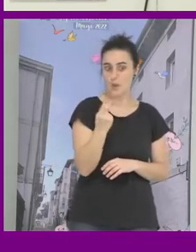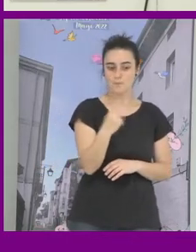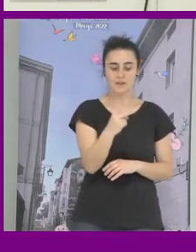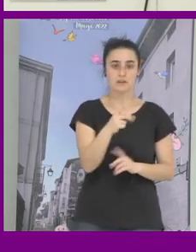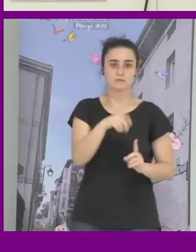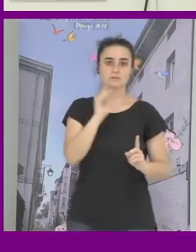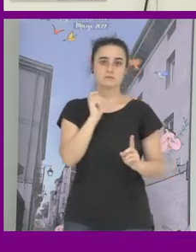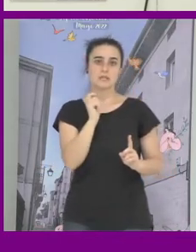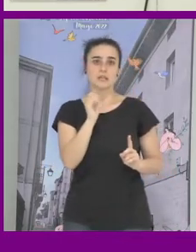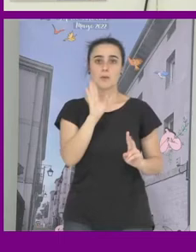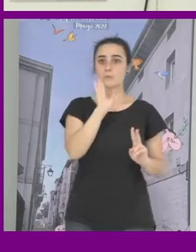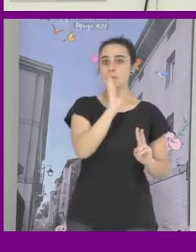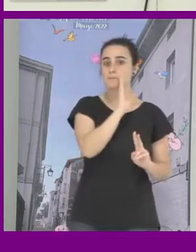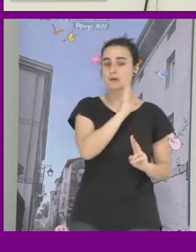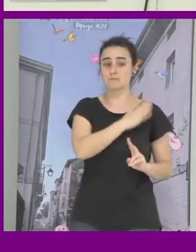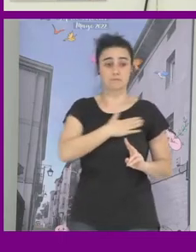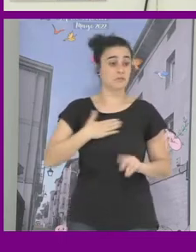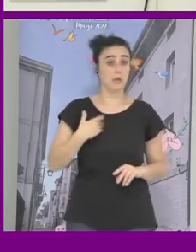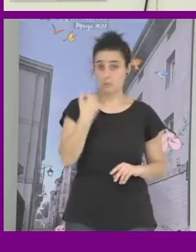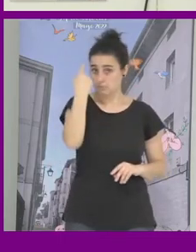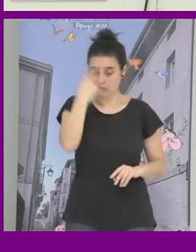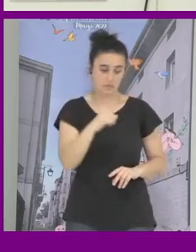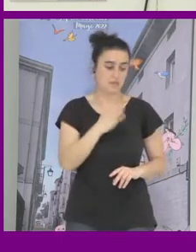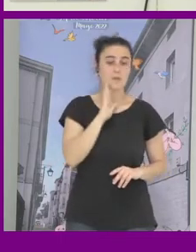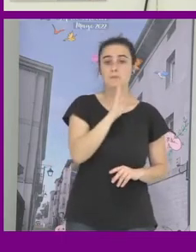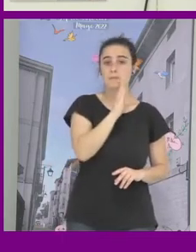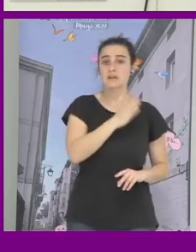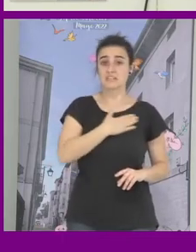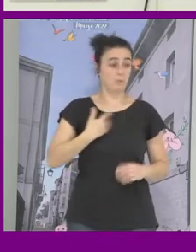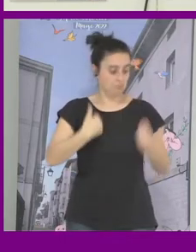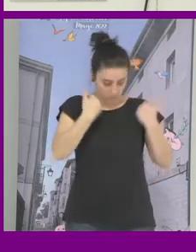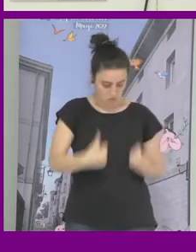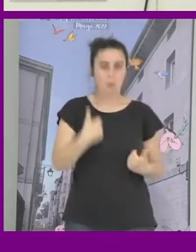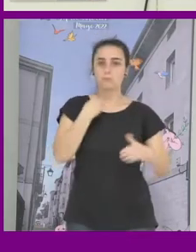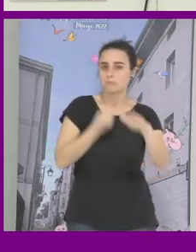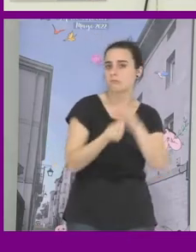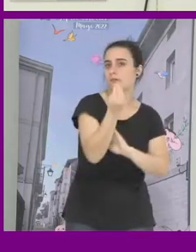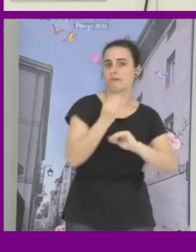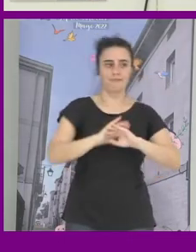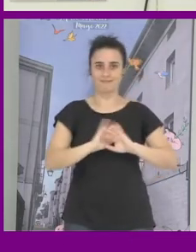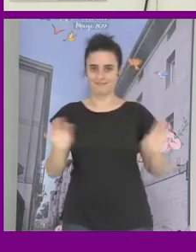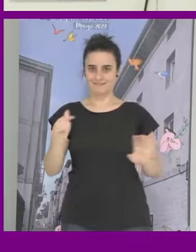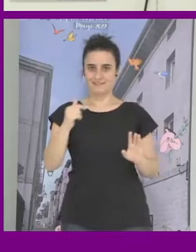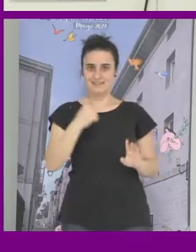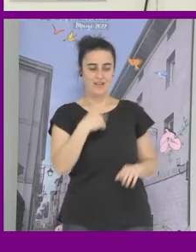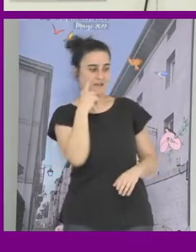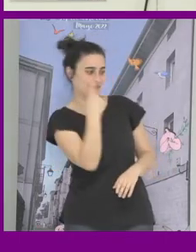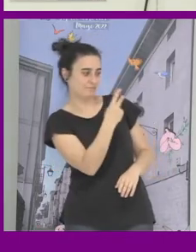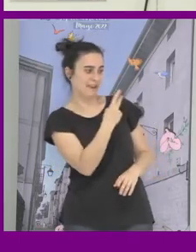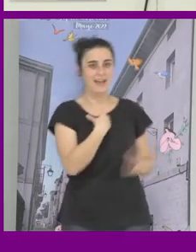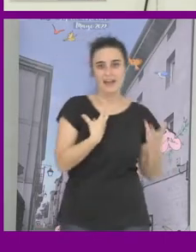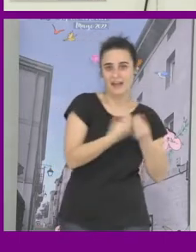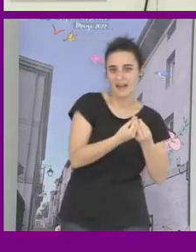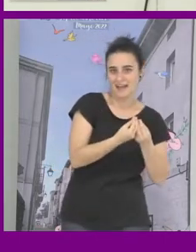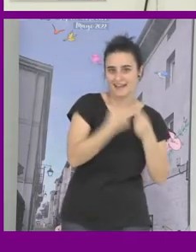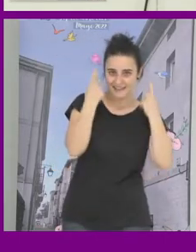ama izan nahi dudala erabakitzen badut, ba, nik ekarriko dut aurra, ez? Nire obuluekin saiatuko naiz ekartzen, aldiz, ba,